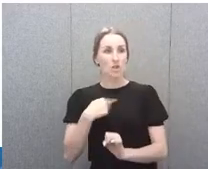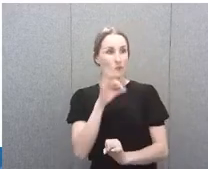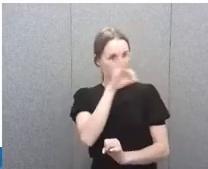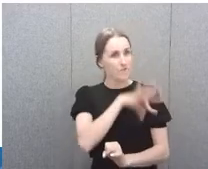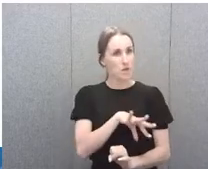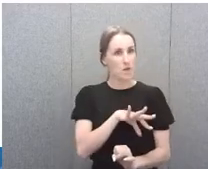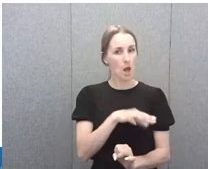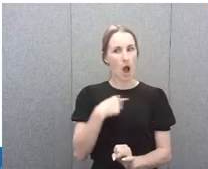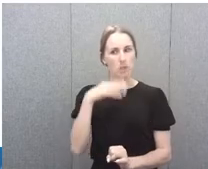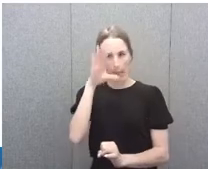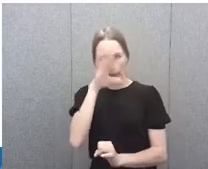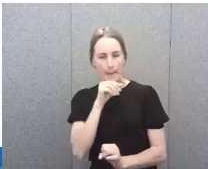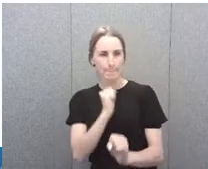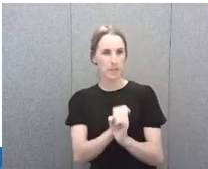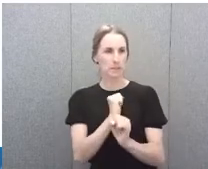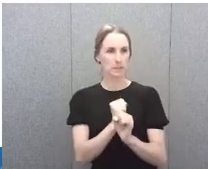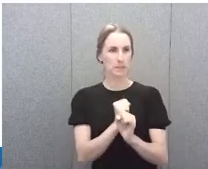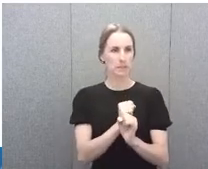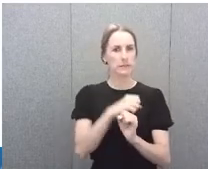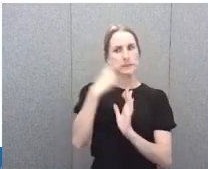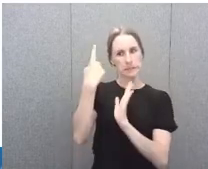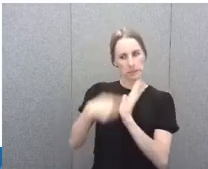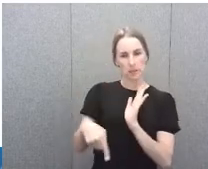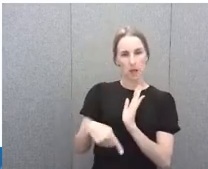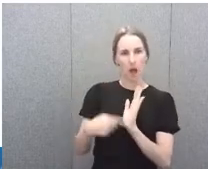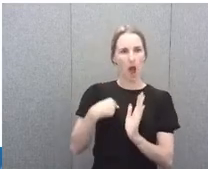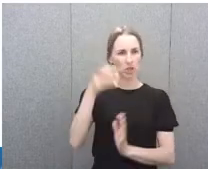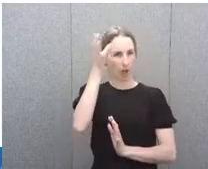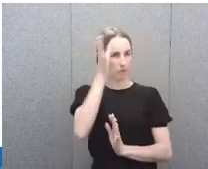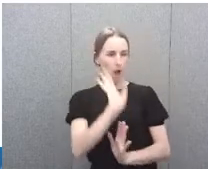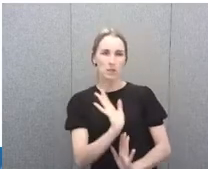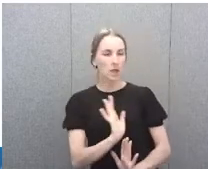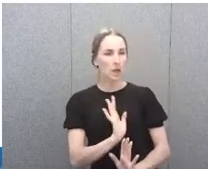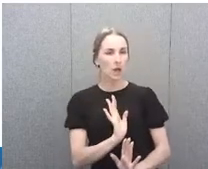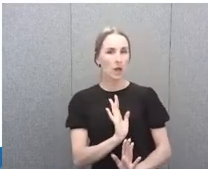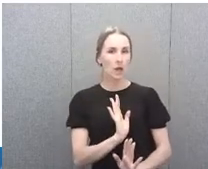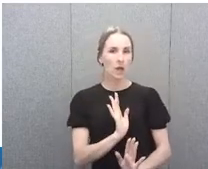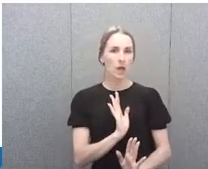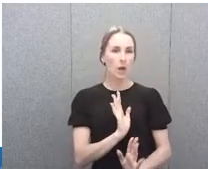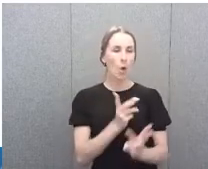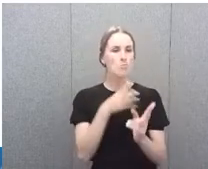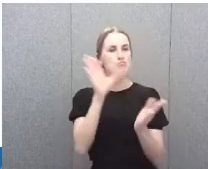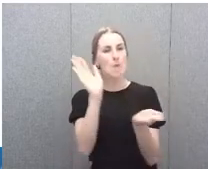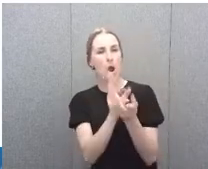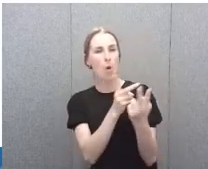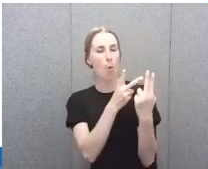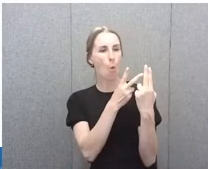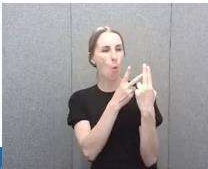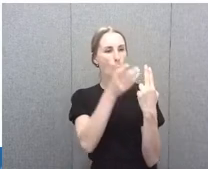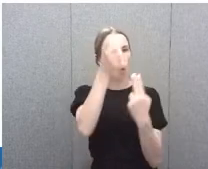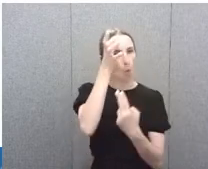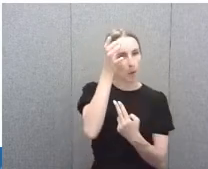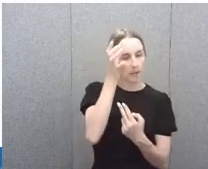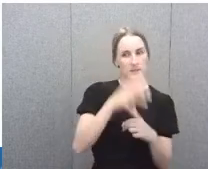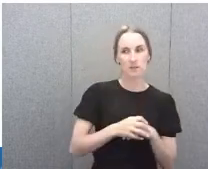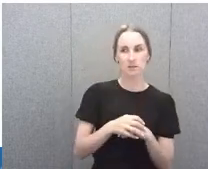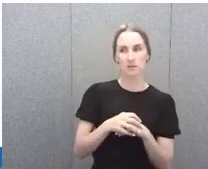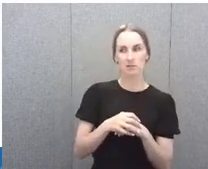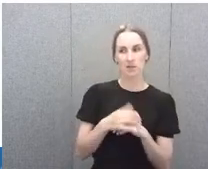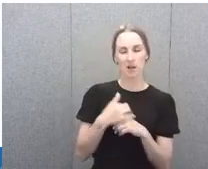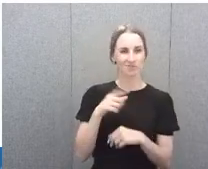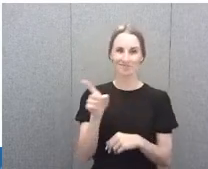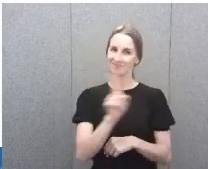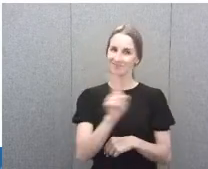вопросы. Достойна ли я быть там, где я нахожусь? Не являюсь ли я глупее или не такой профессиональной, как